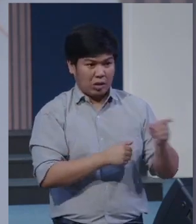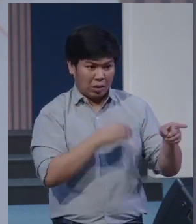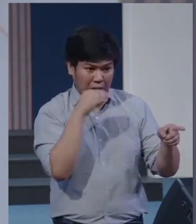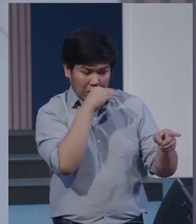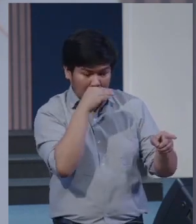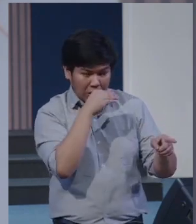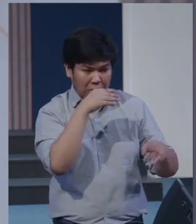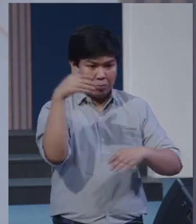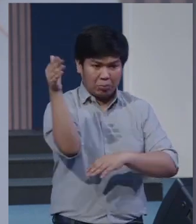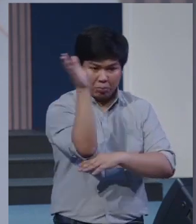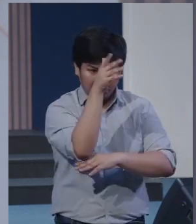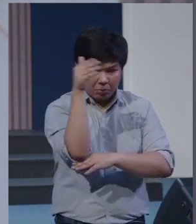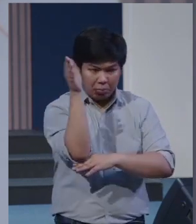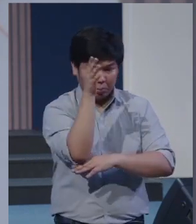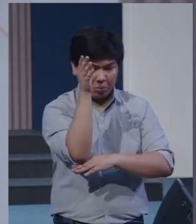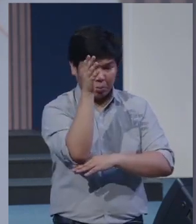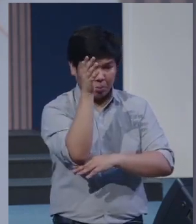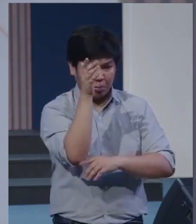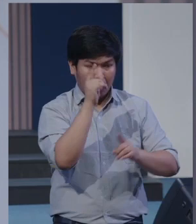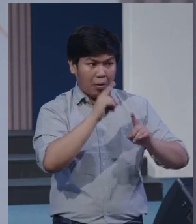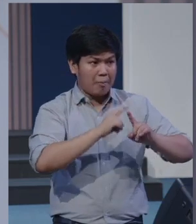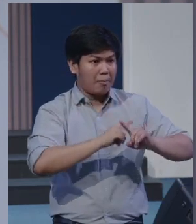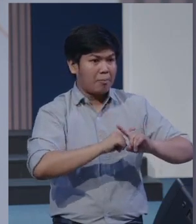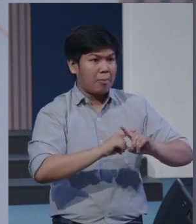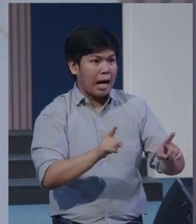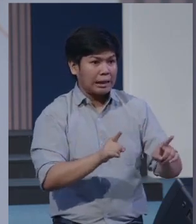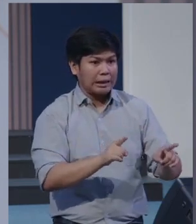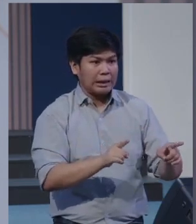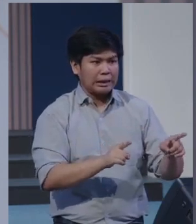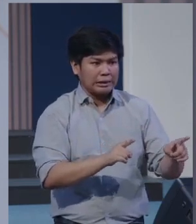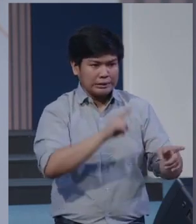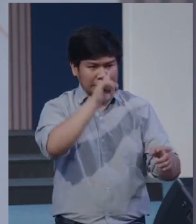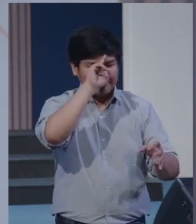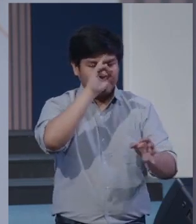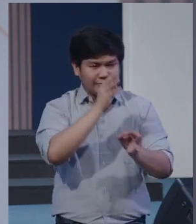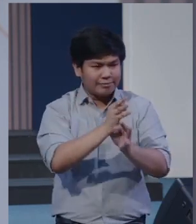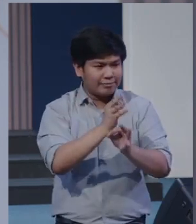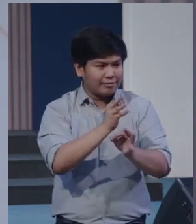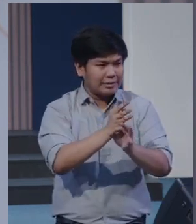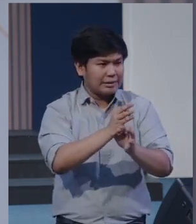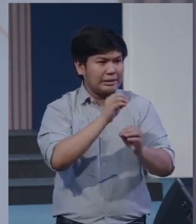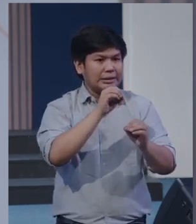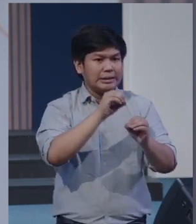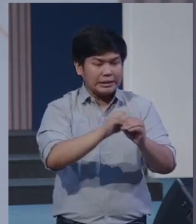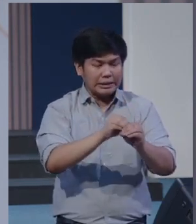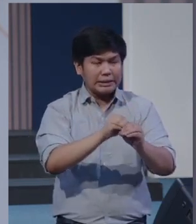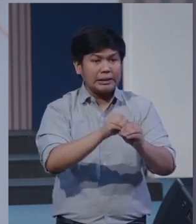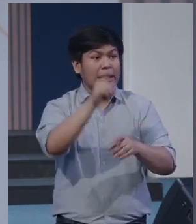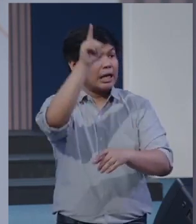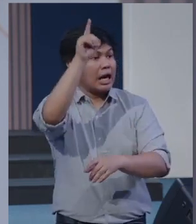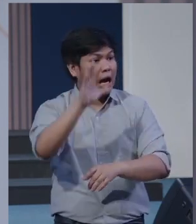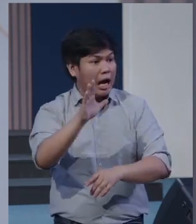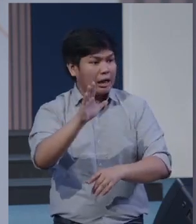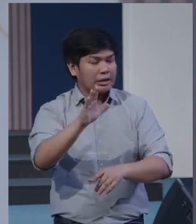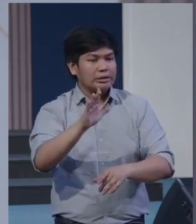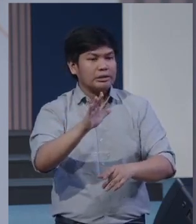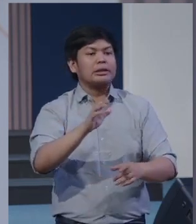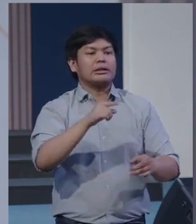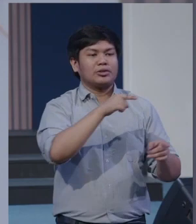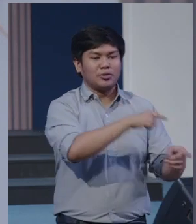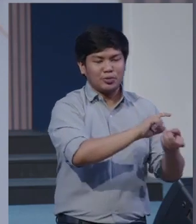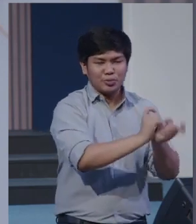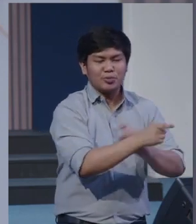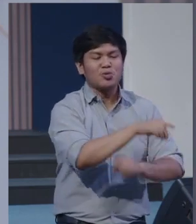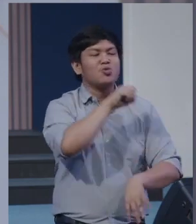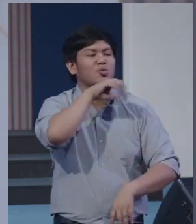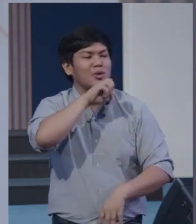Israel ngunit dahil sa kanyang ginawa at katapangan ninya siya ay napasama